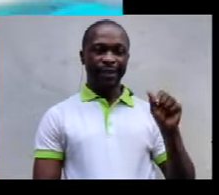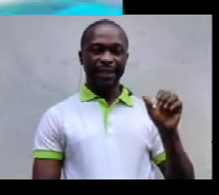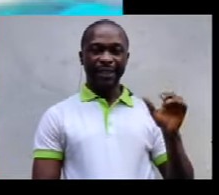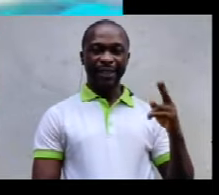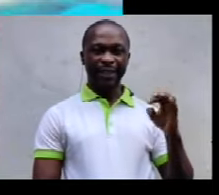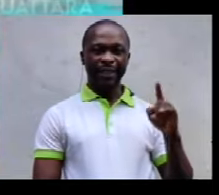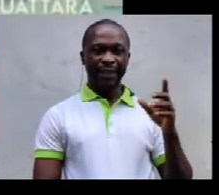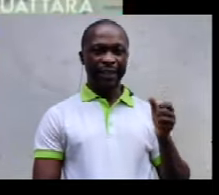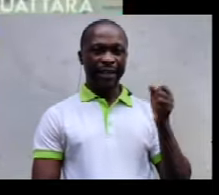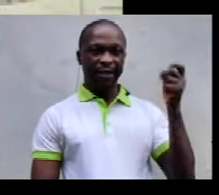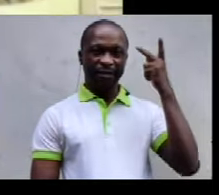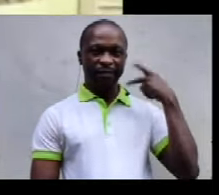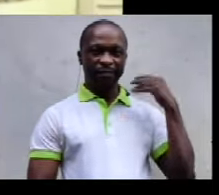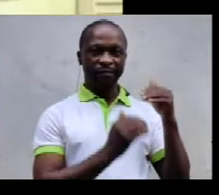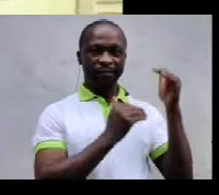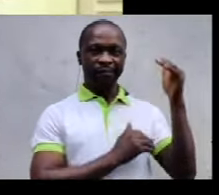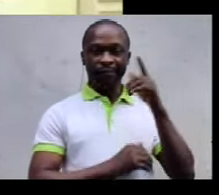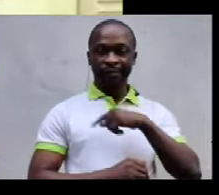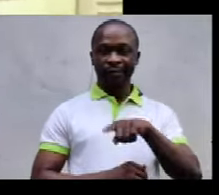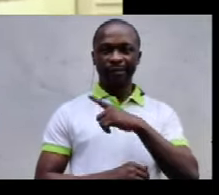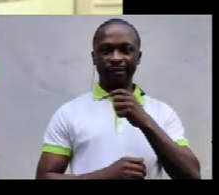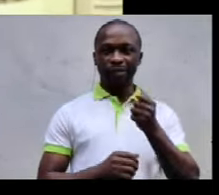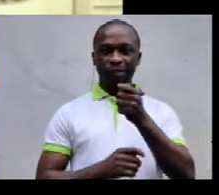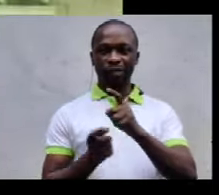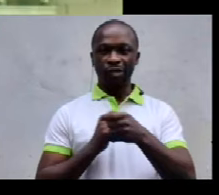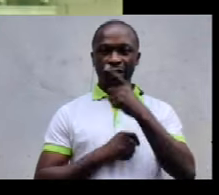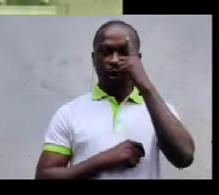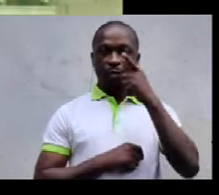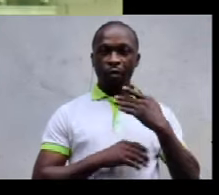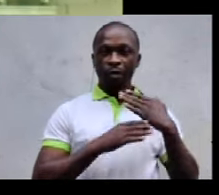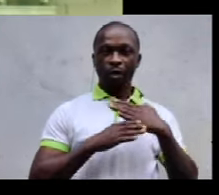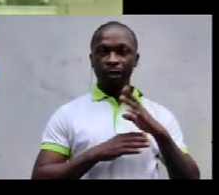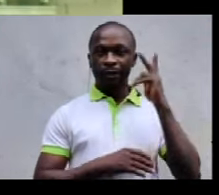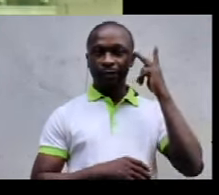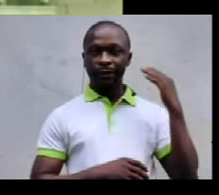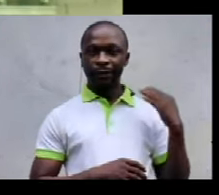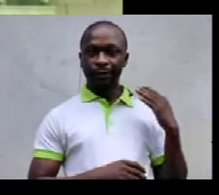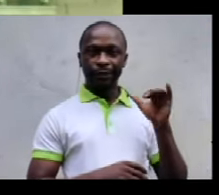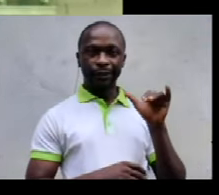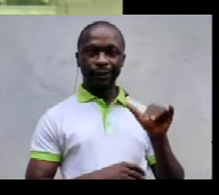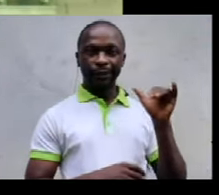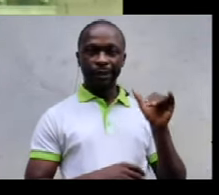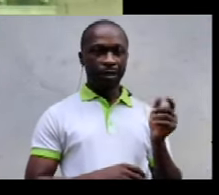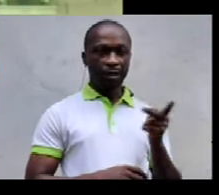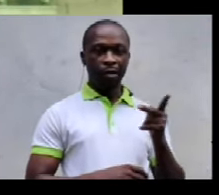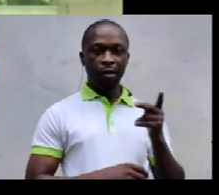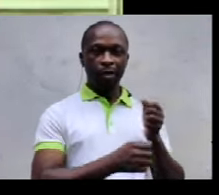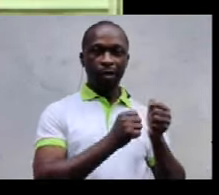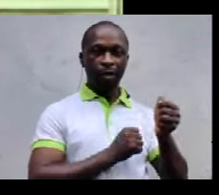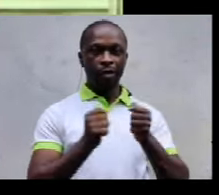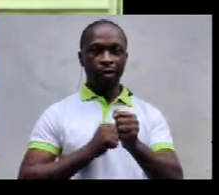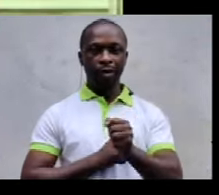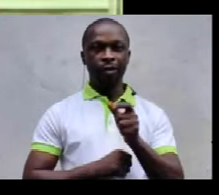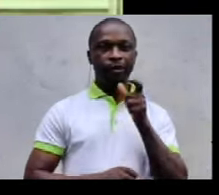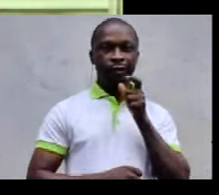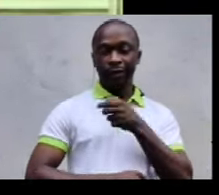candidature, Téné Birahima Ouattara à la défense à titre intérimaire. Il remplace Ahmed Bakayoko, absent depuis le